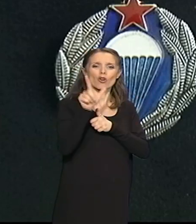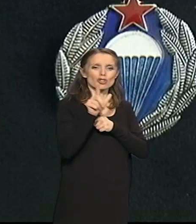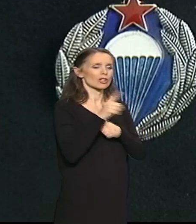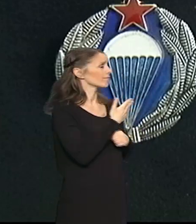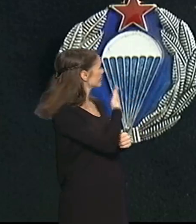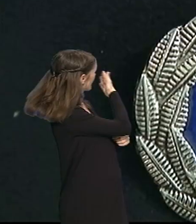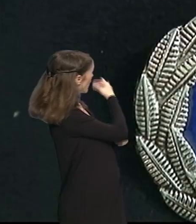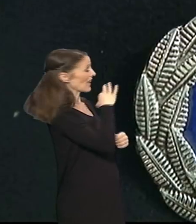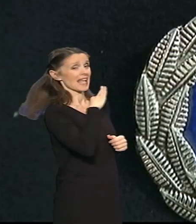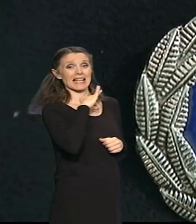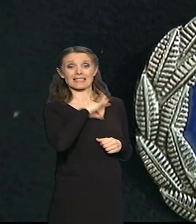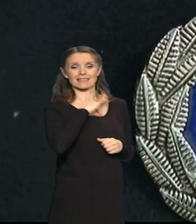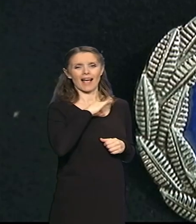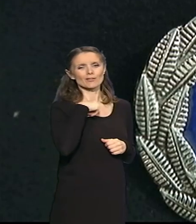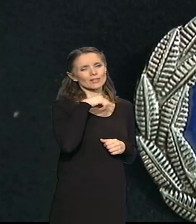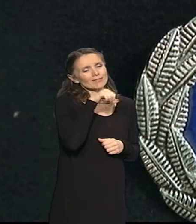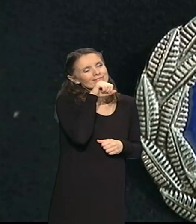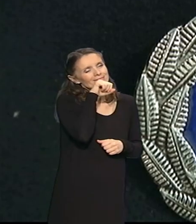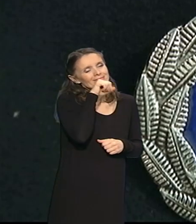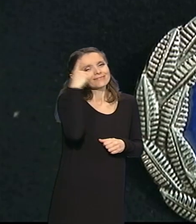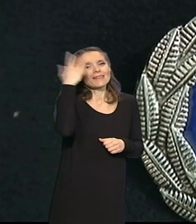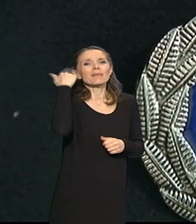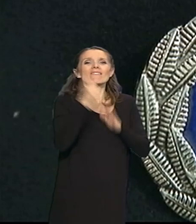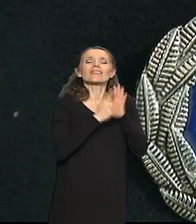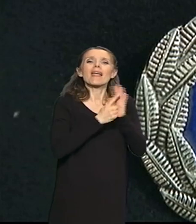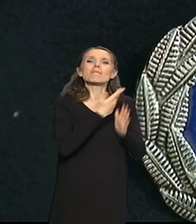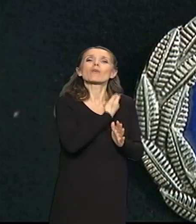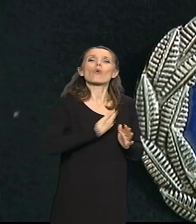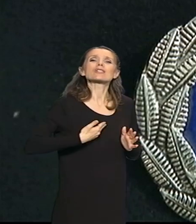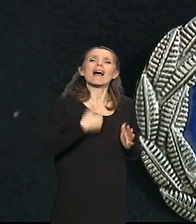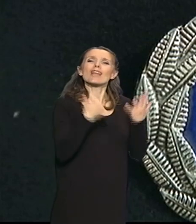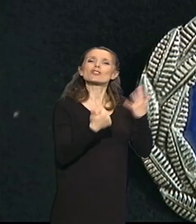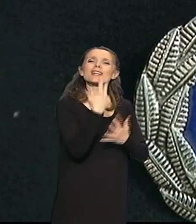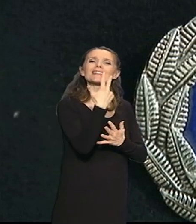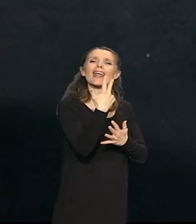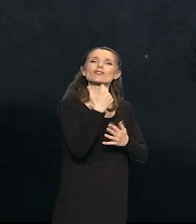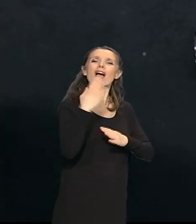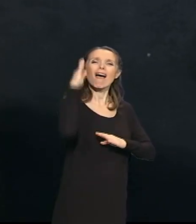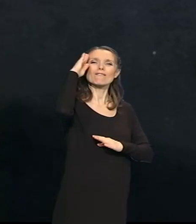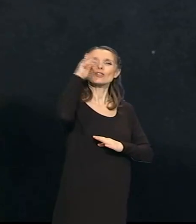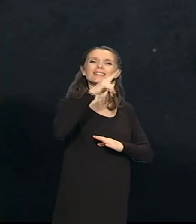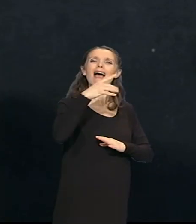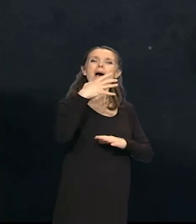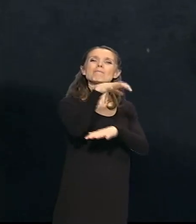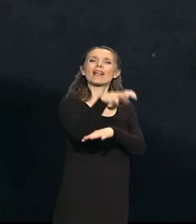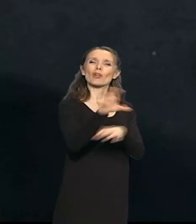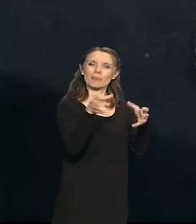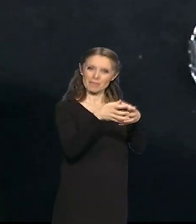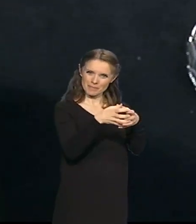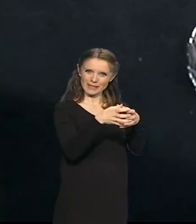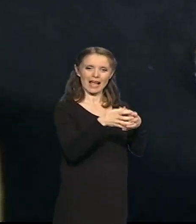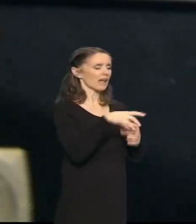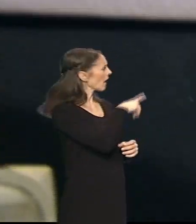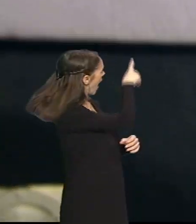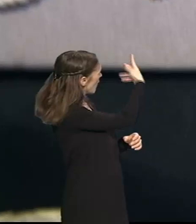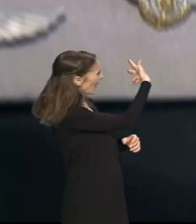značka padobranska iz vremena Jugoslavije, 63. padobranska brigada. Ovo su sad nove instruktorske značke. Ovo